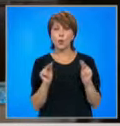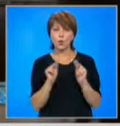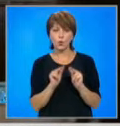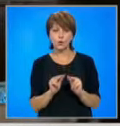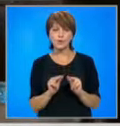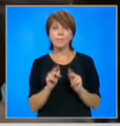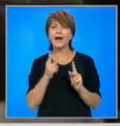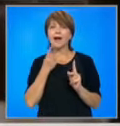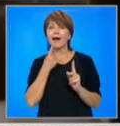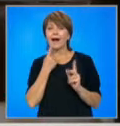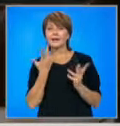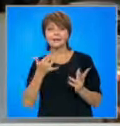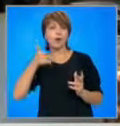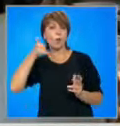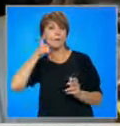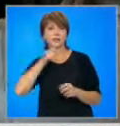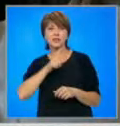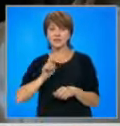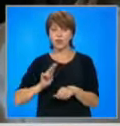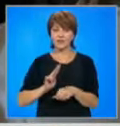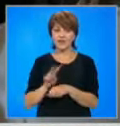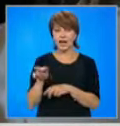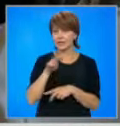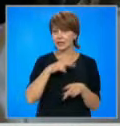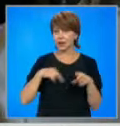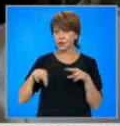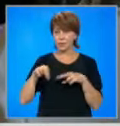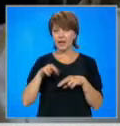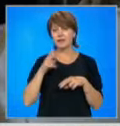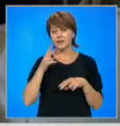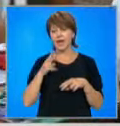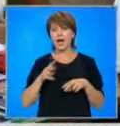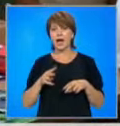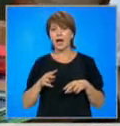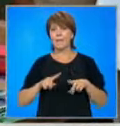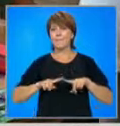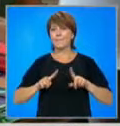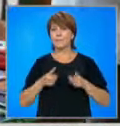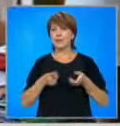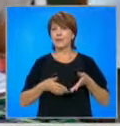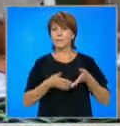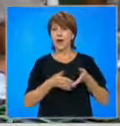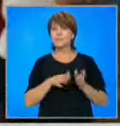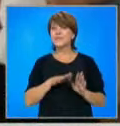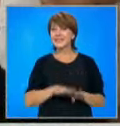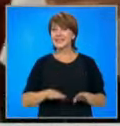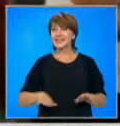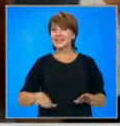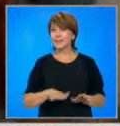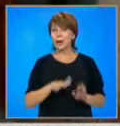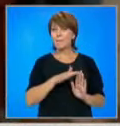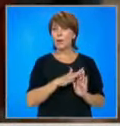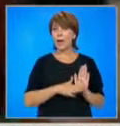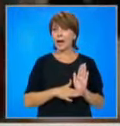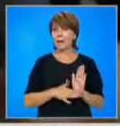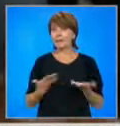един алгоритъм как да се обажат на телефон 112, за да потърсят спешна медицинска помощ. И докато за децата програмата е интересна и образователна, то